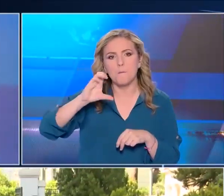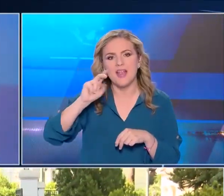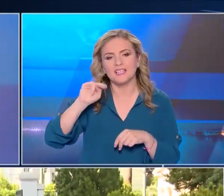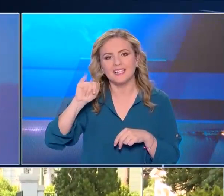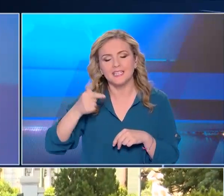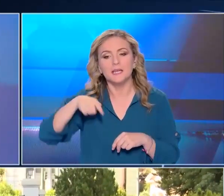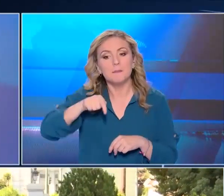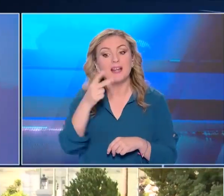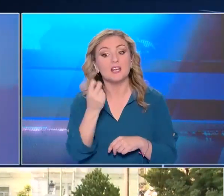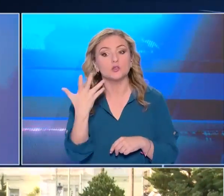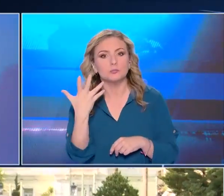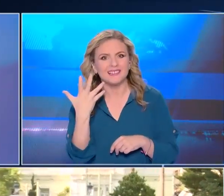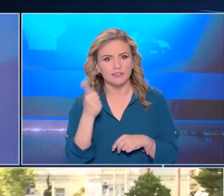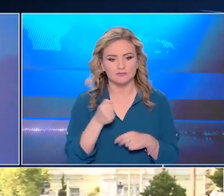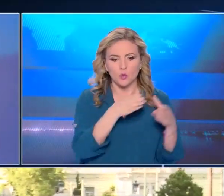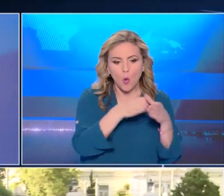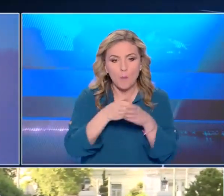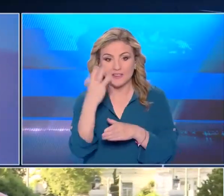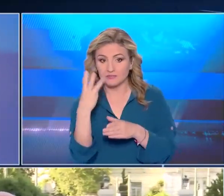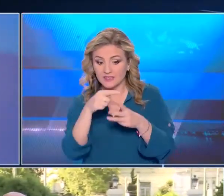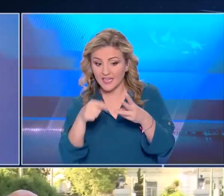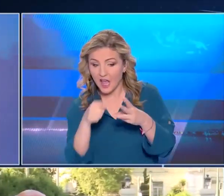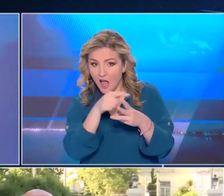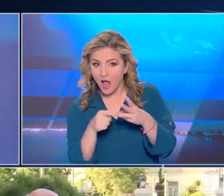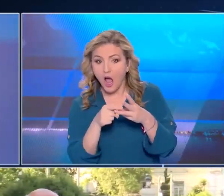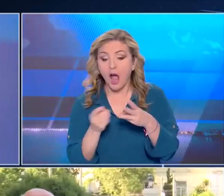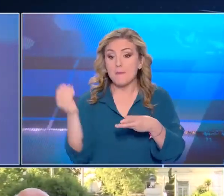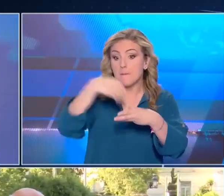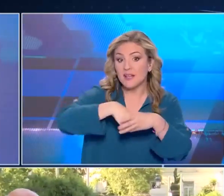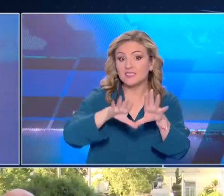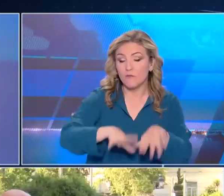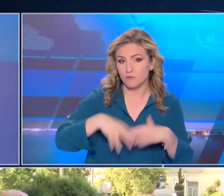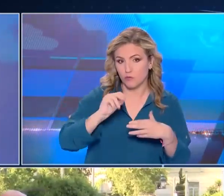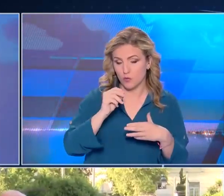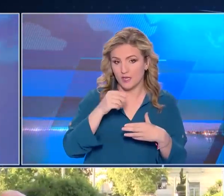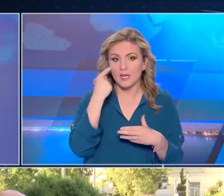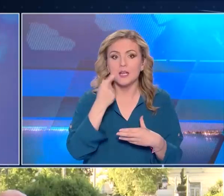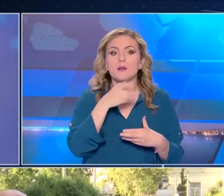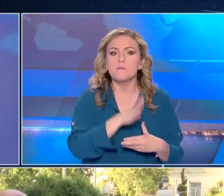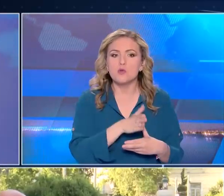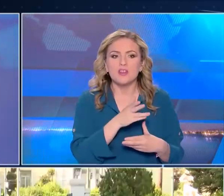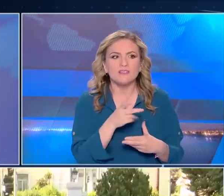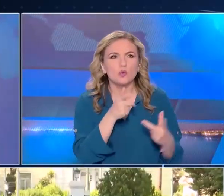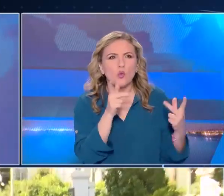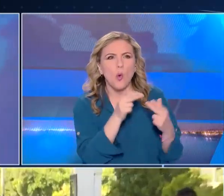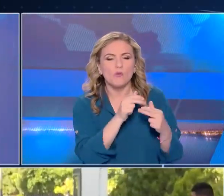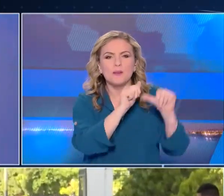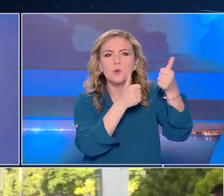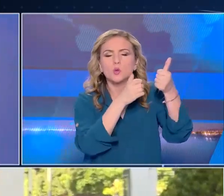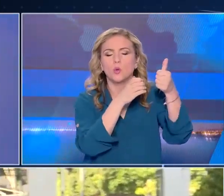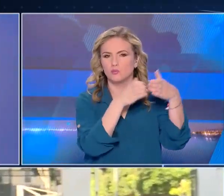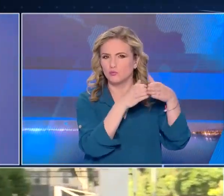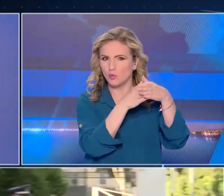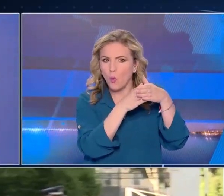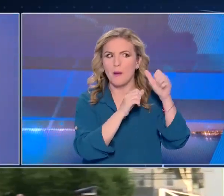και το ΜΕΡΑ25, θα ψαλιδίσουν βουλευτές από το πρώτο κόμμα. Και έχει και ενδιαφέρον αυτό που λες, γιατί κάποιοι από τους βουλευτές που θα ορκιστούν